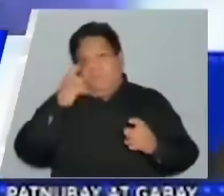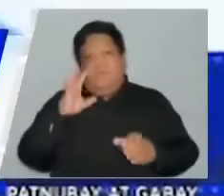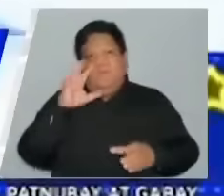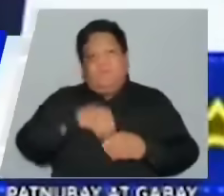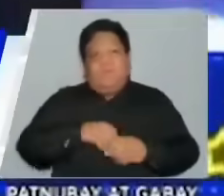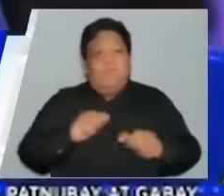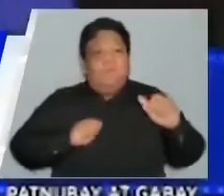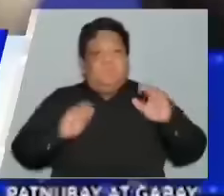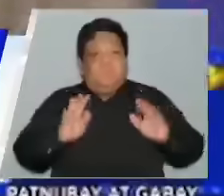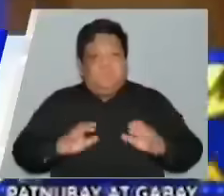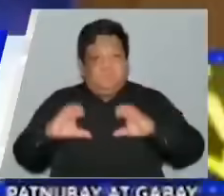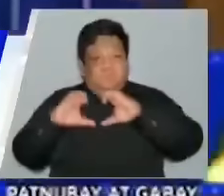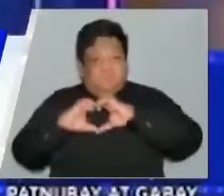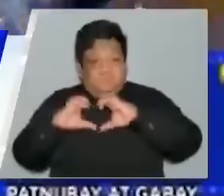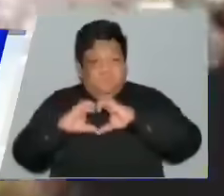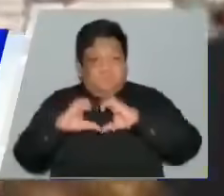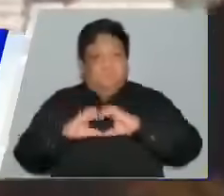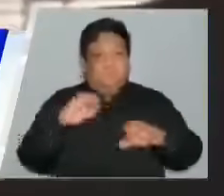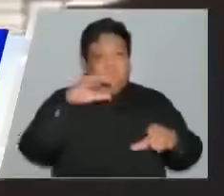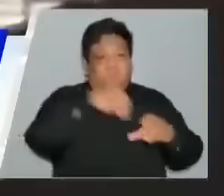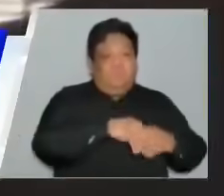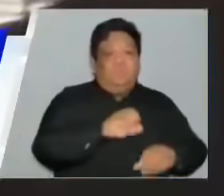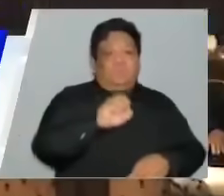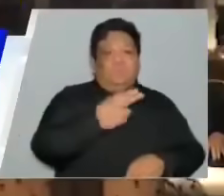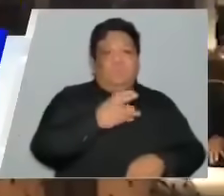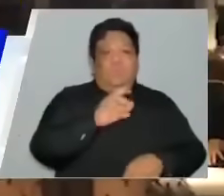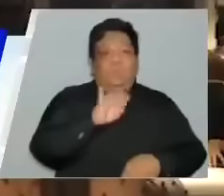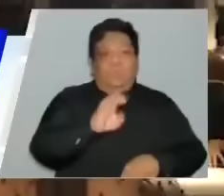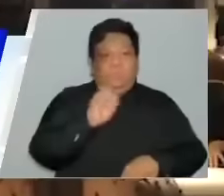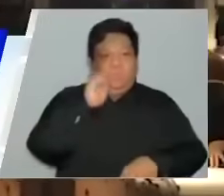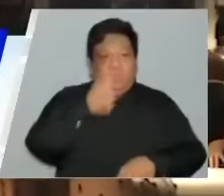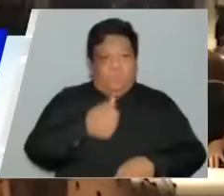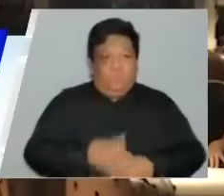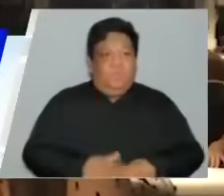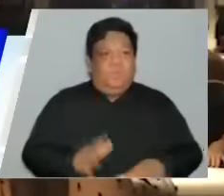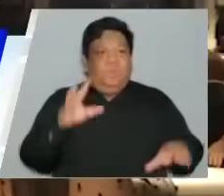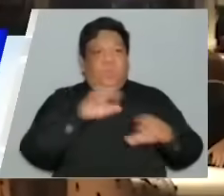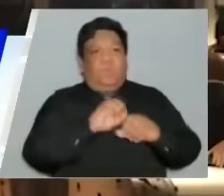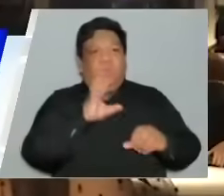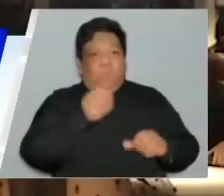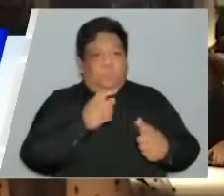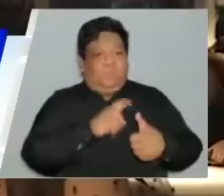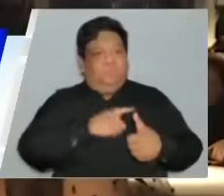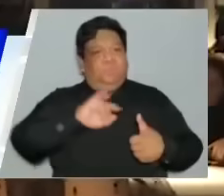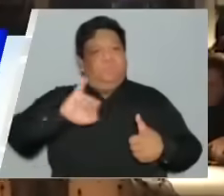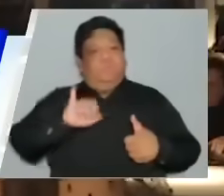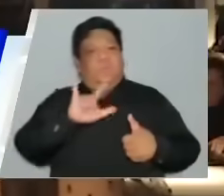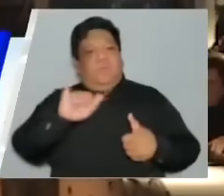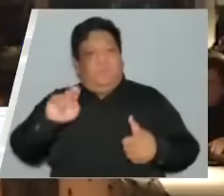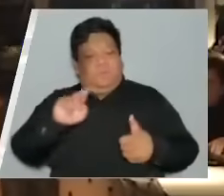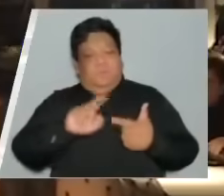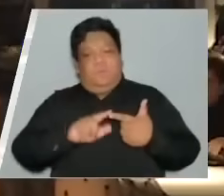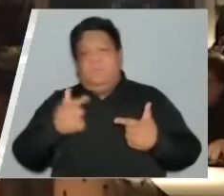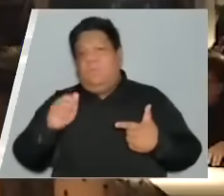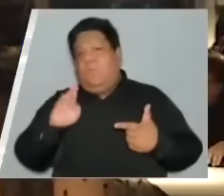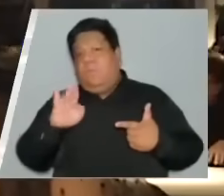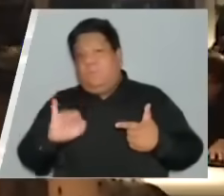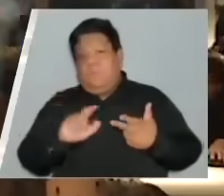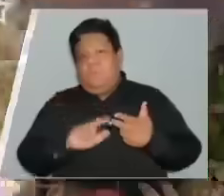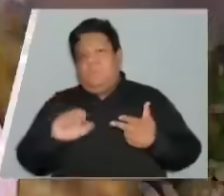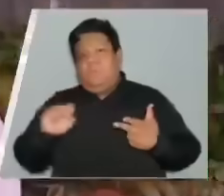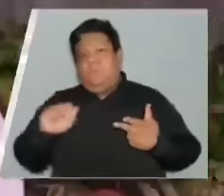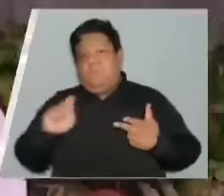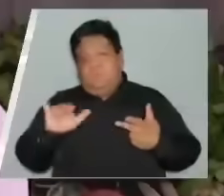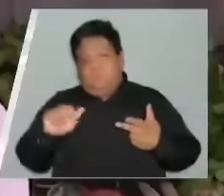stars sa It's Showtime bukas. Kabilang na sina Jillian Ward, Gabby Garcia, Sanya Lopez, Mikey